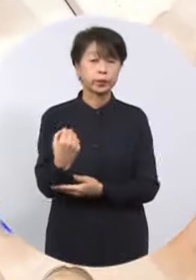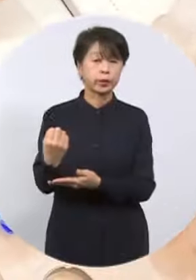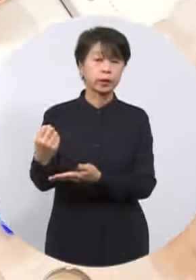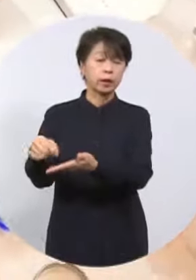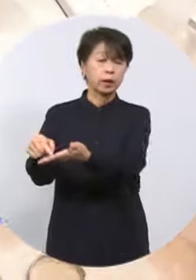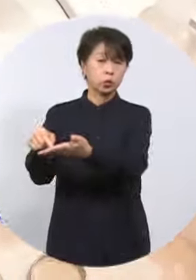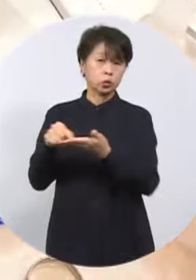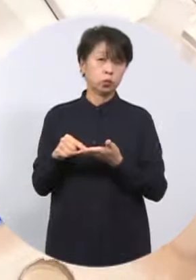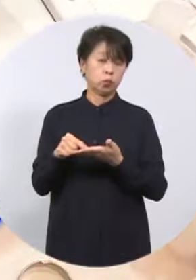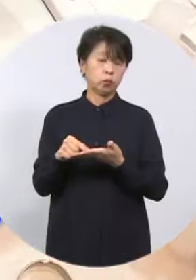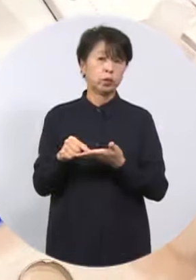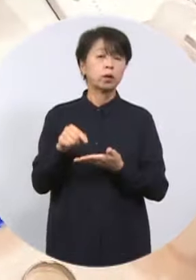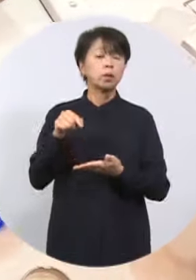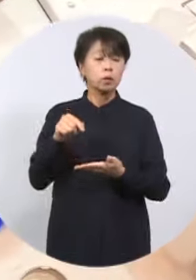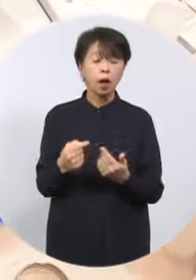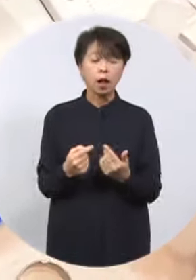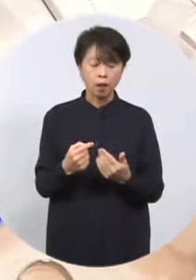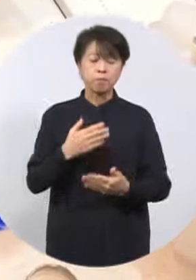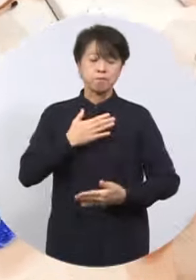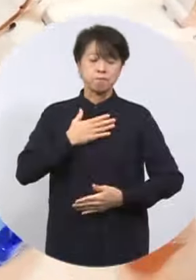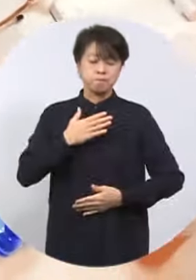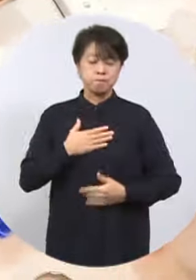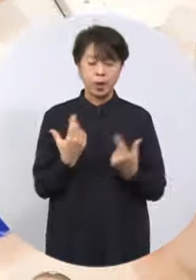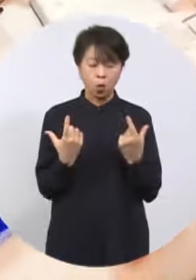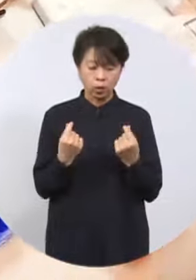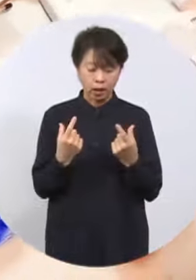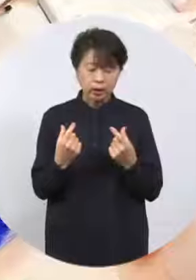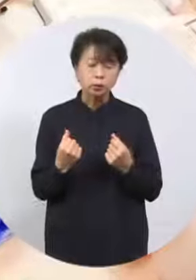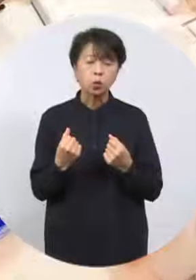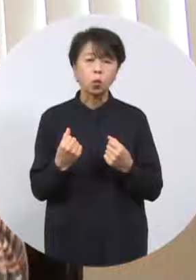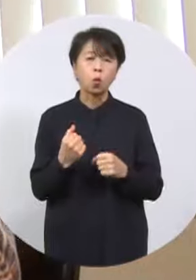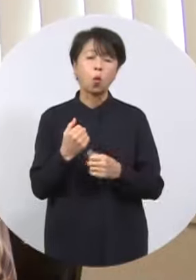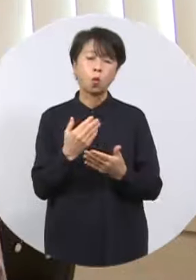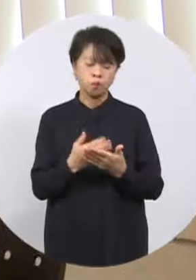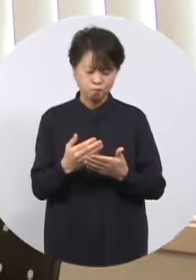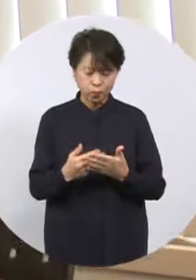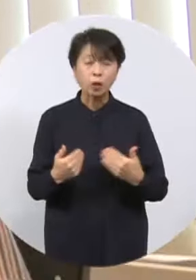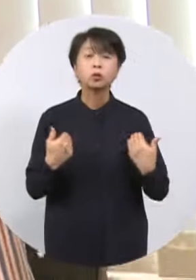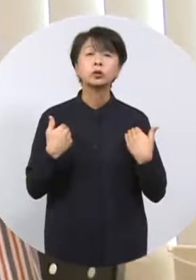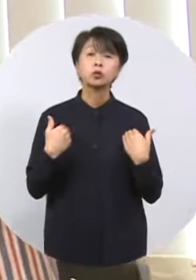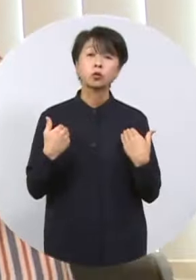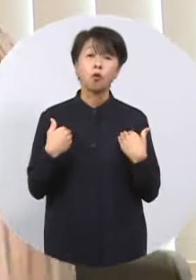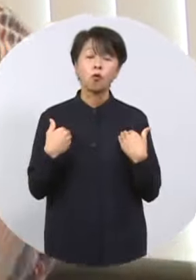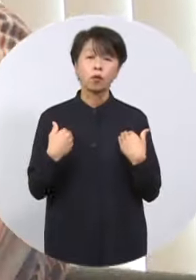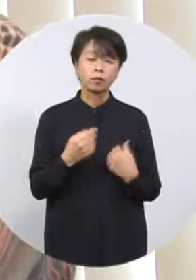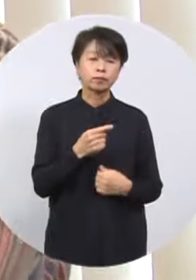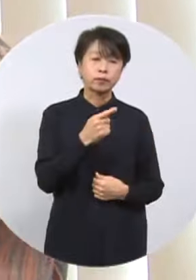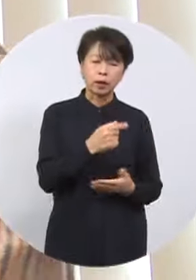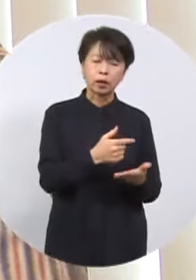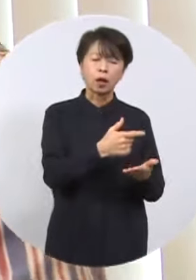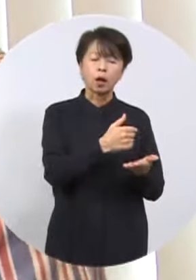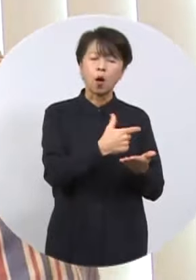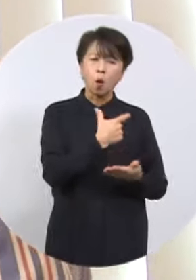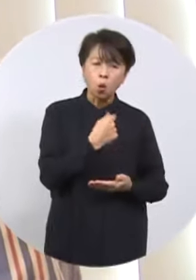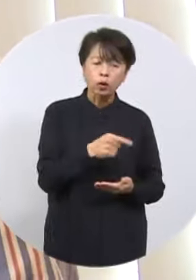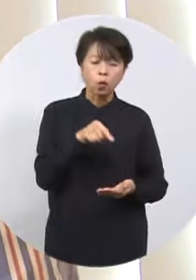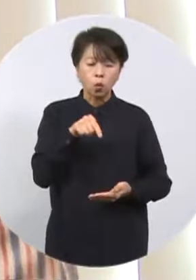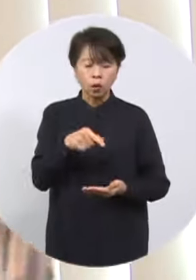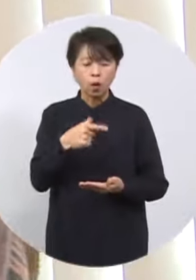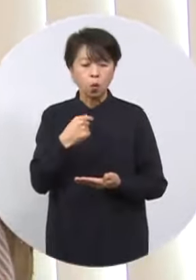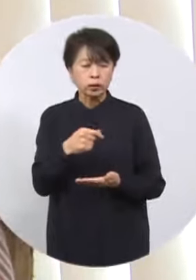って言われれば、同じものをいくつも書かなければいけないですね。で、あの方が欲しいと言った、この方が欲しいって、あの方が欲しいって、同じ